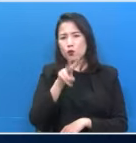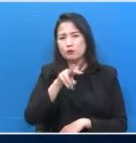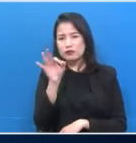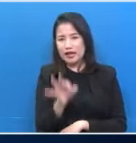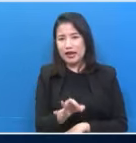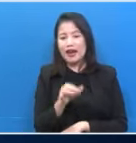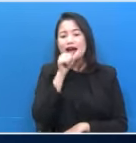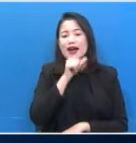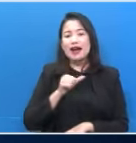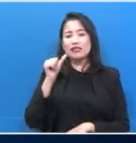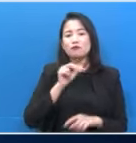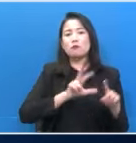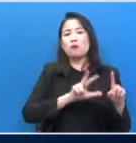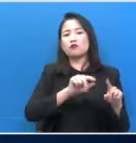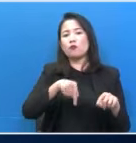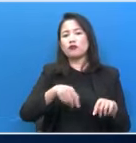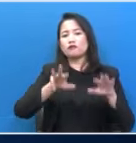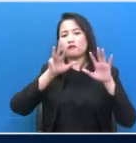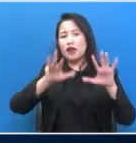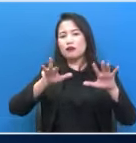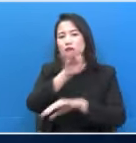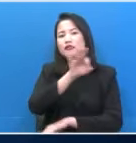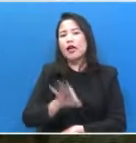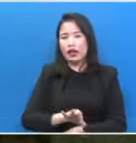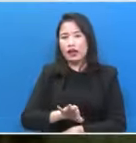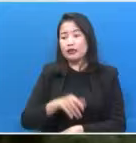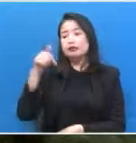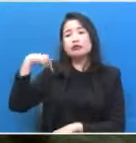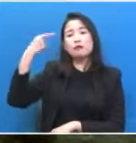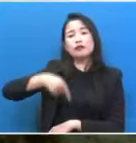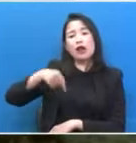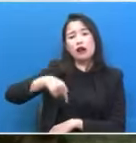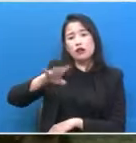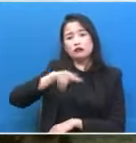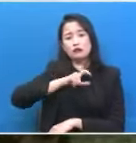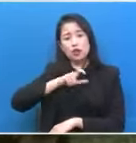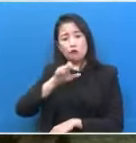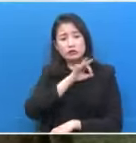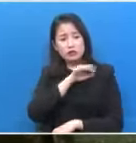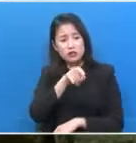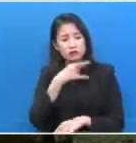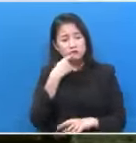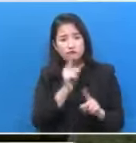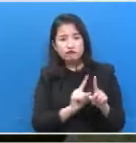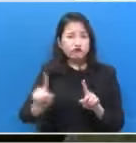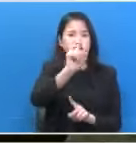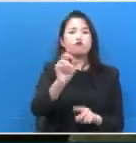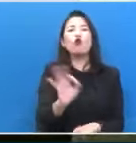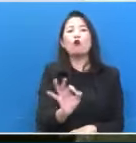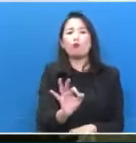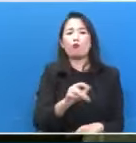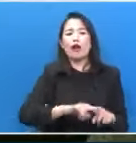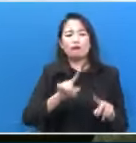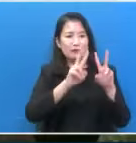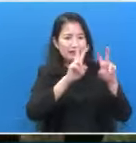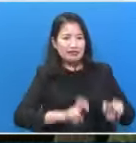Anies dengan perolehan 18,9%. Hingga kini belum ada bakal capres yang meraih suara dominan. Peneliti Indikator Politik